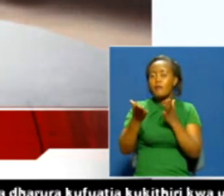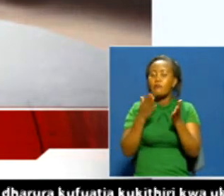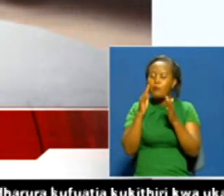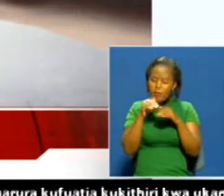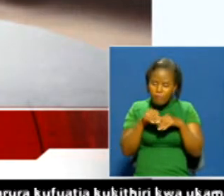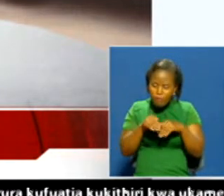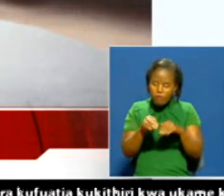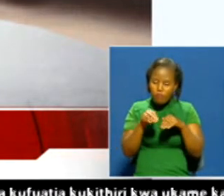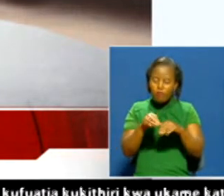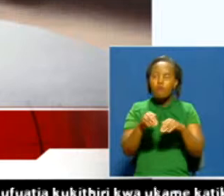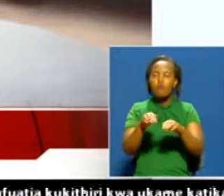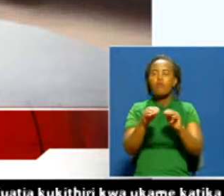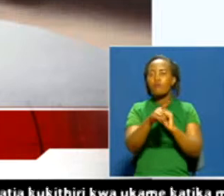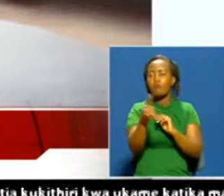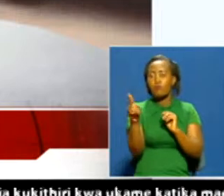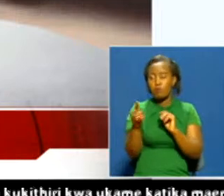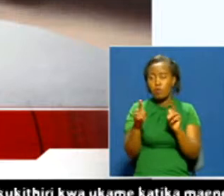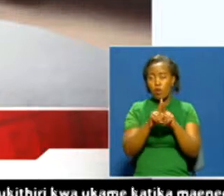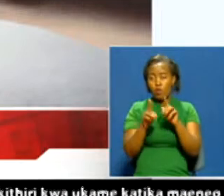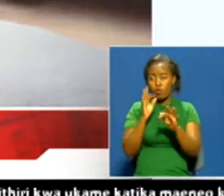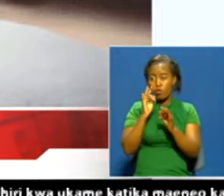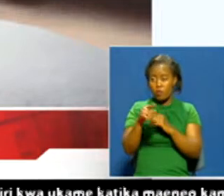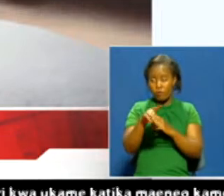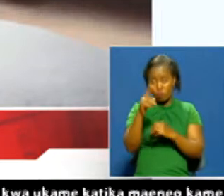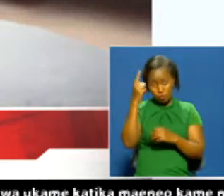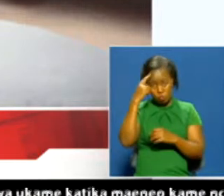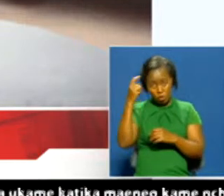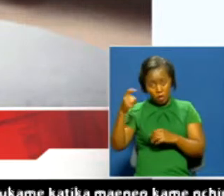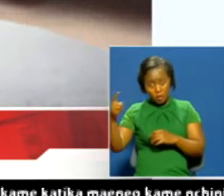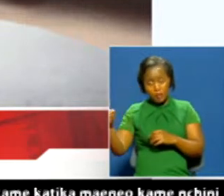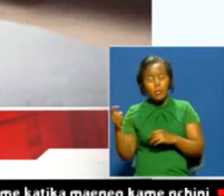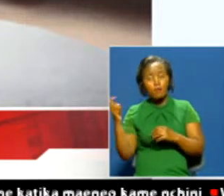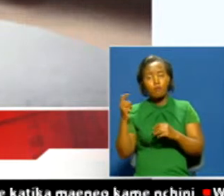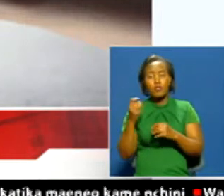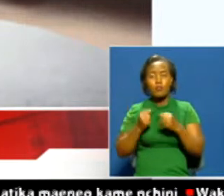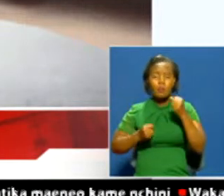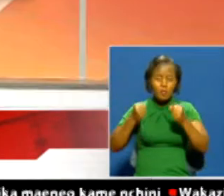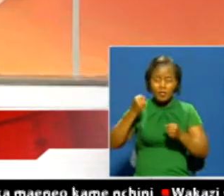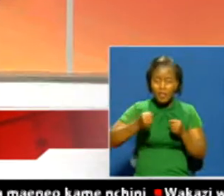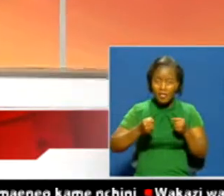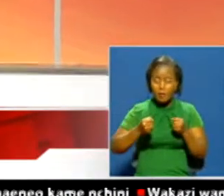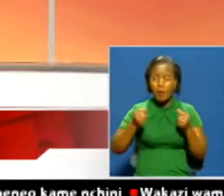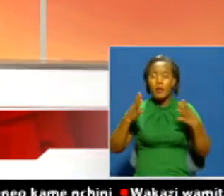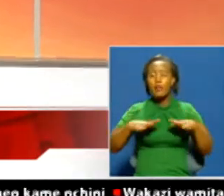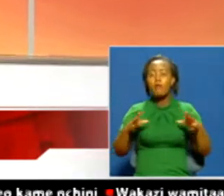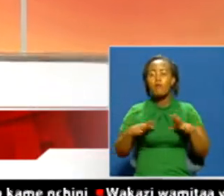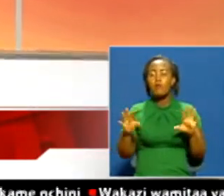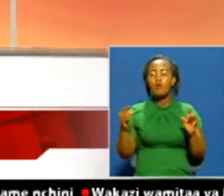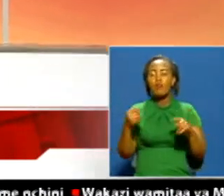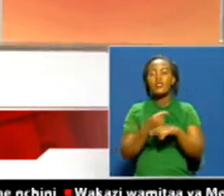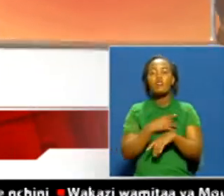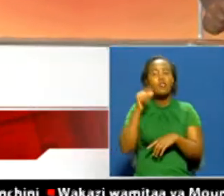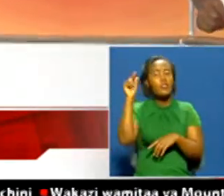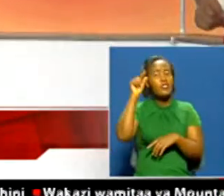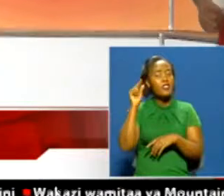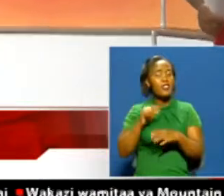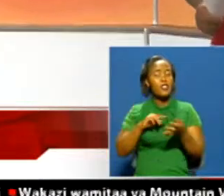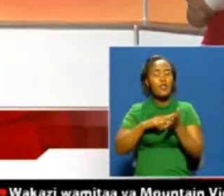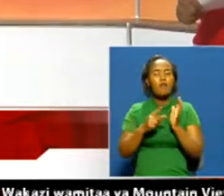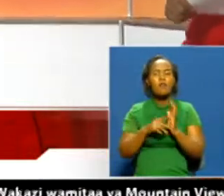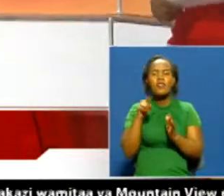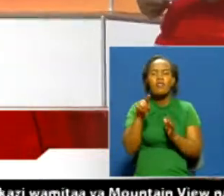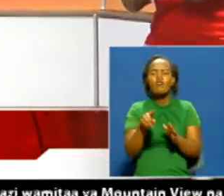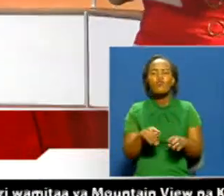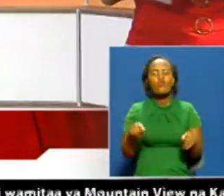kabisa ukiota ukifukuzwa na mtu wa jinsia tofauti katika ndoto, inamaanisha ya kwamba wewe ni mwoga wa